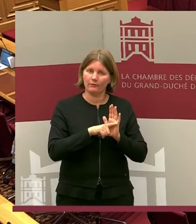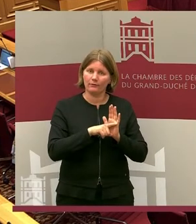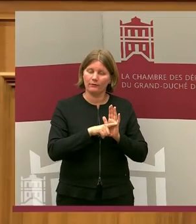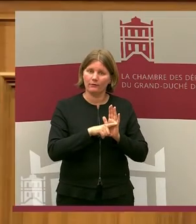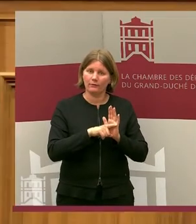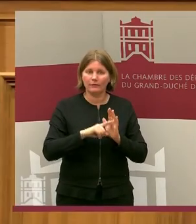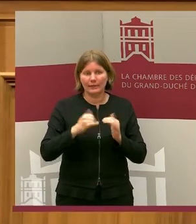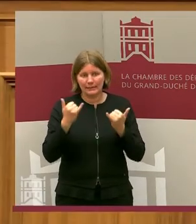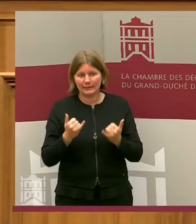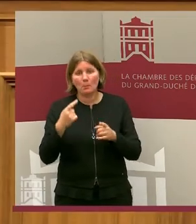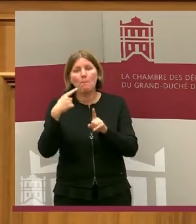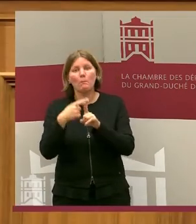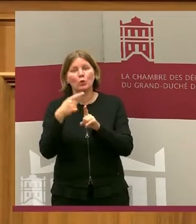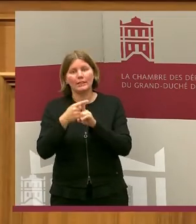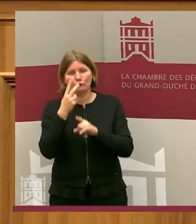mit Positives.